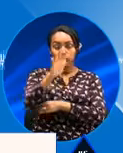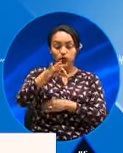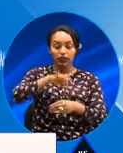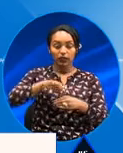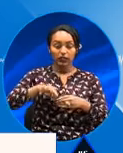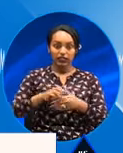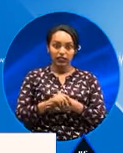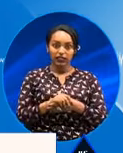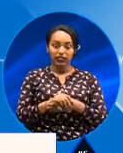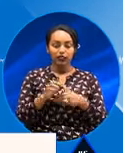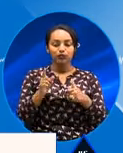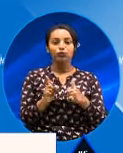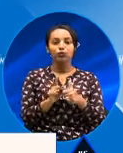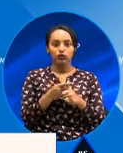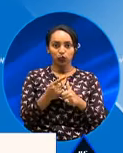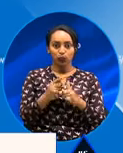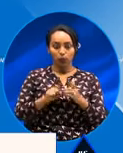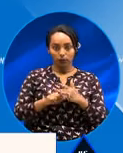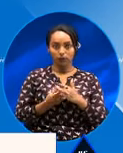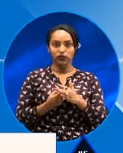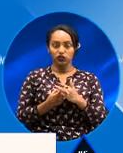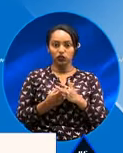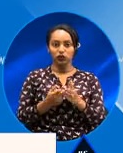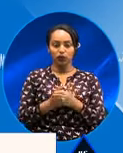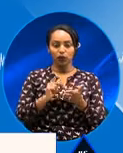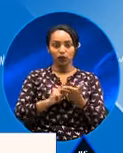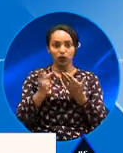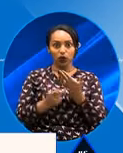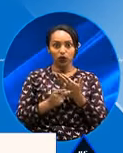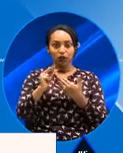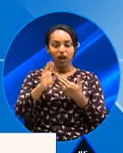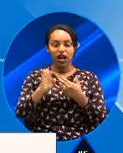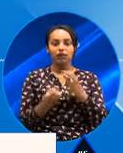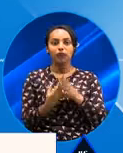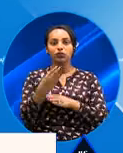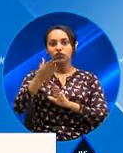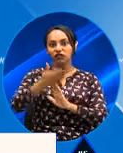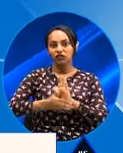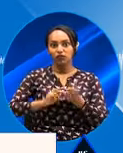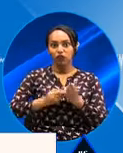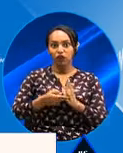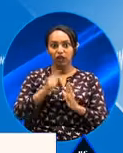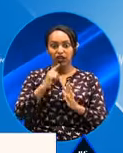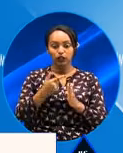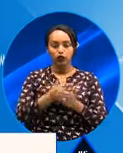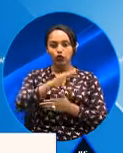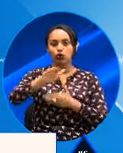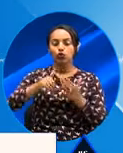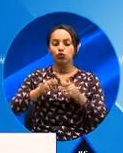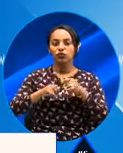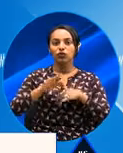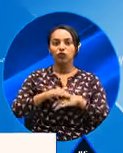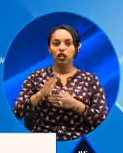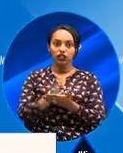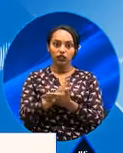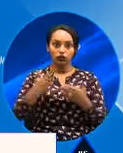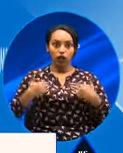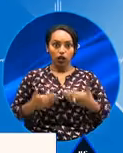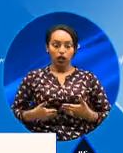ችግኞችን ለመትከል የመጀመሪያው የማስጀመሪያ መርሃ ግብር በአርባ ምንጭ ተከናውኗል ማለት ነው። ሁሉም በዘርፉ የተሳተፉ